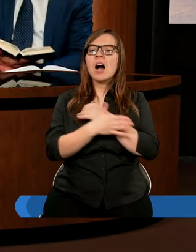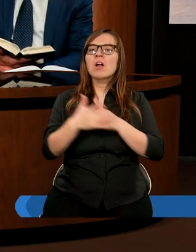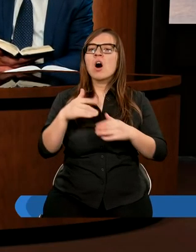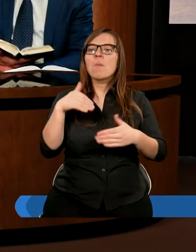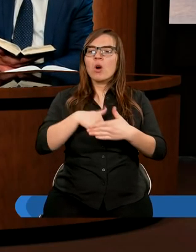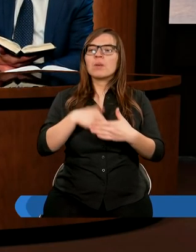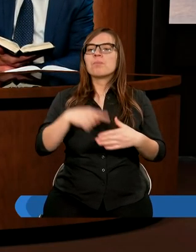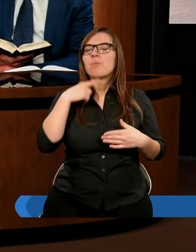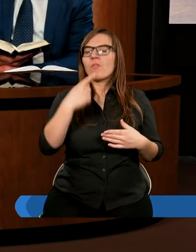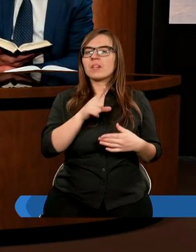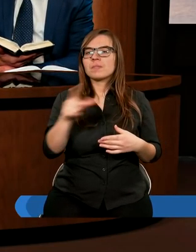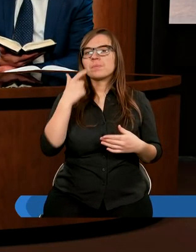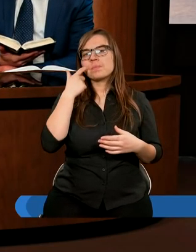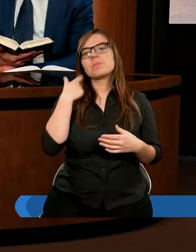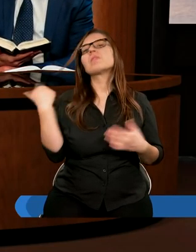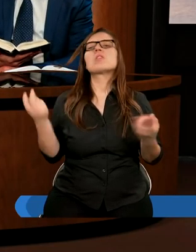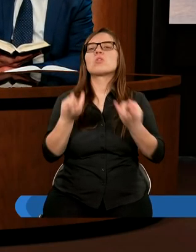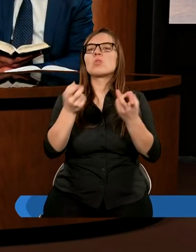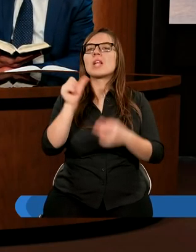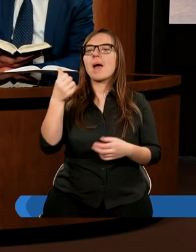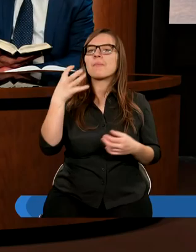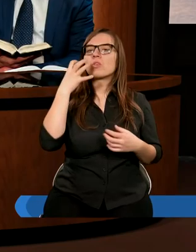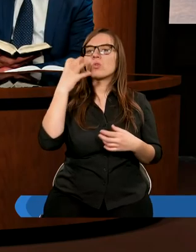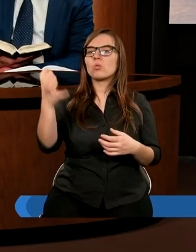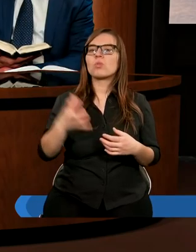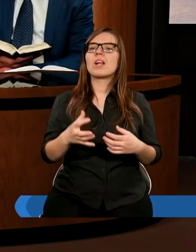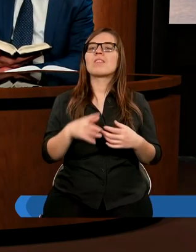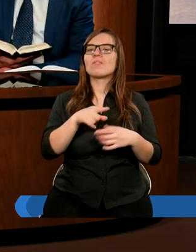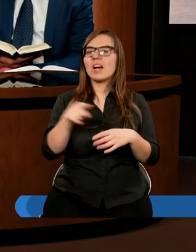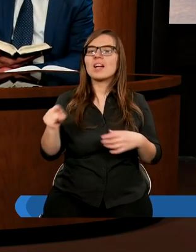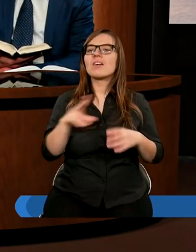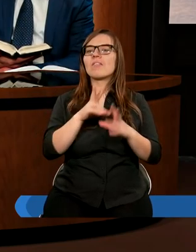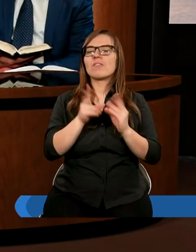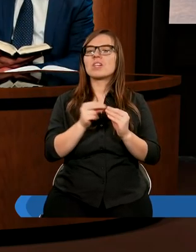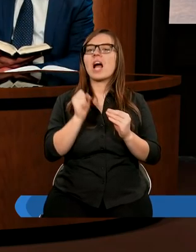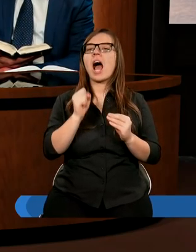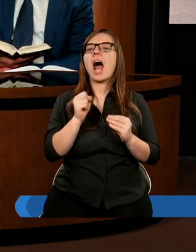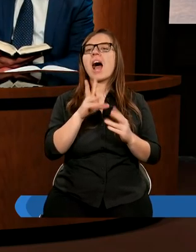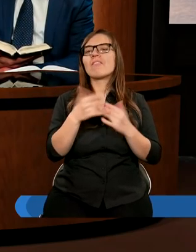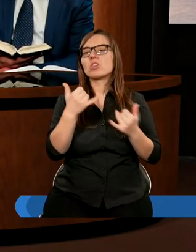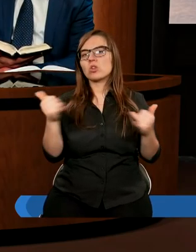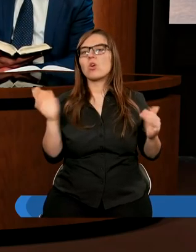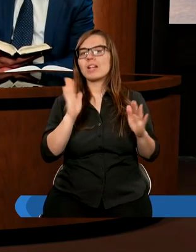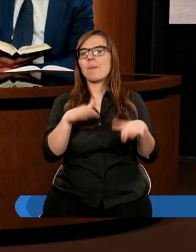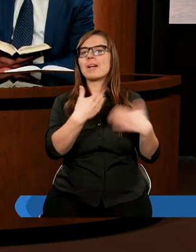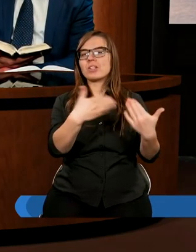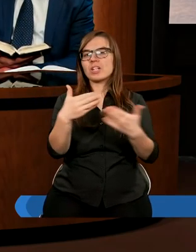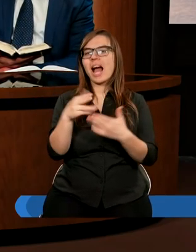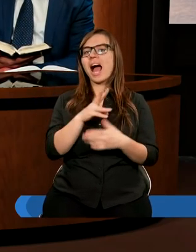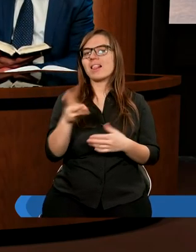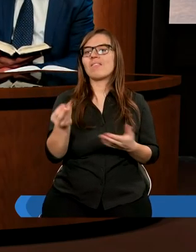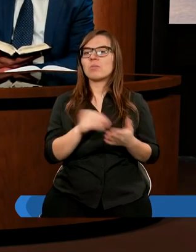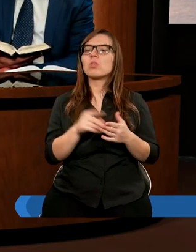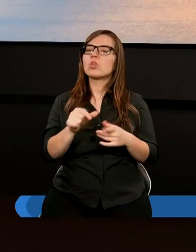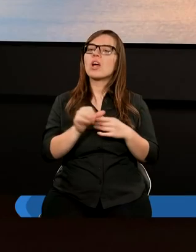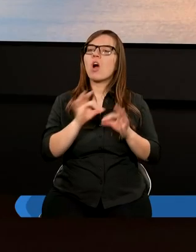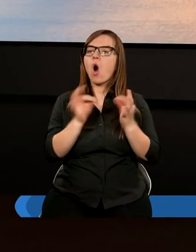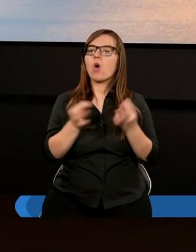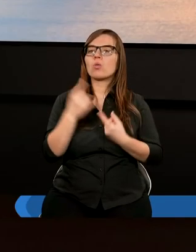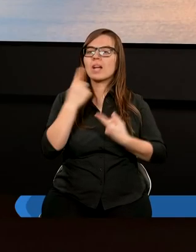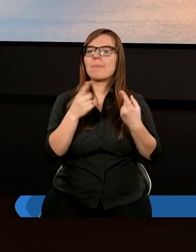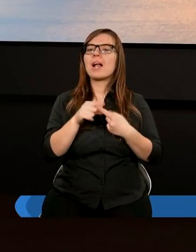postępowania powiedział, szukajcie najpierw Królestwa Bożego, Sprawiedliwości Jego, a wszystko inne będzie Wam dodane. To jest taka ogólna myśl.